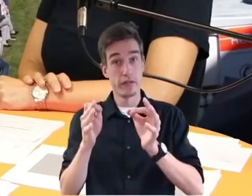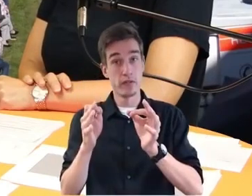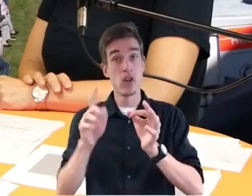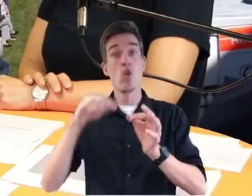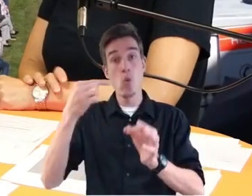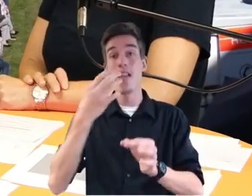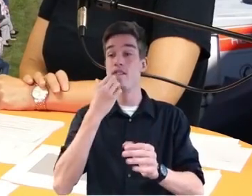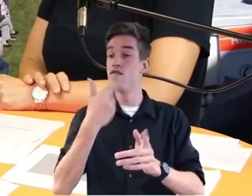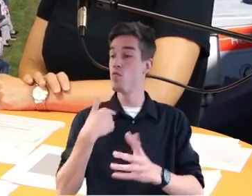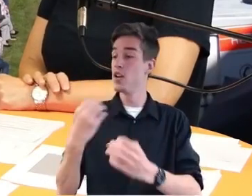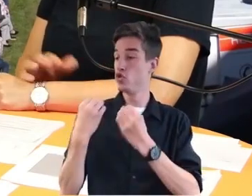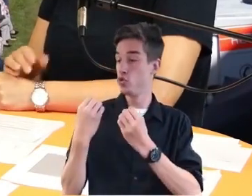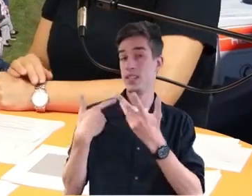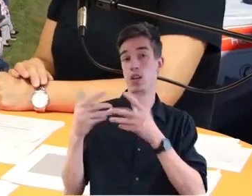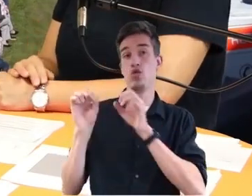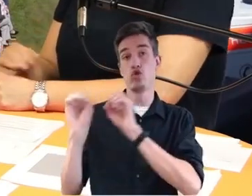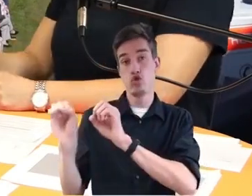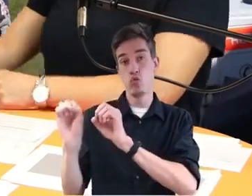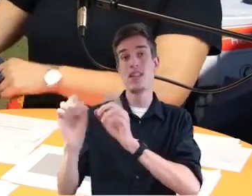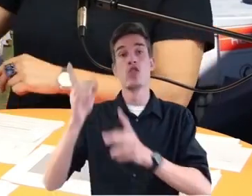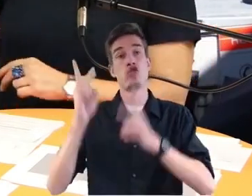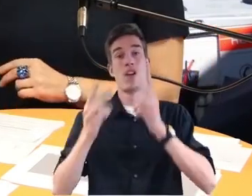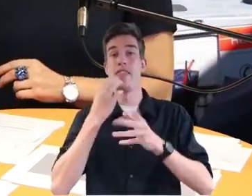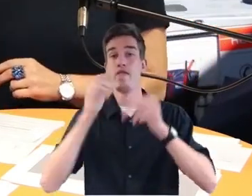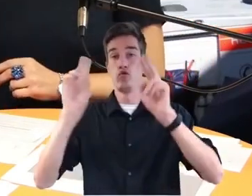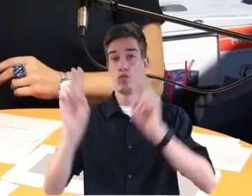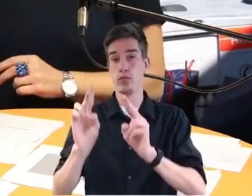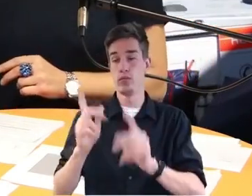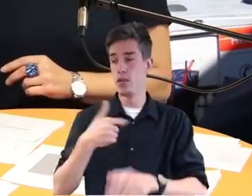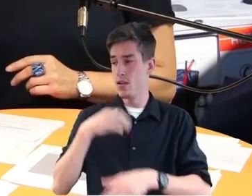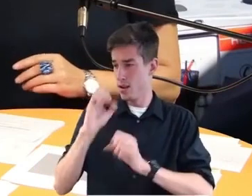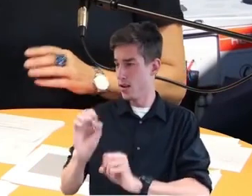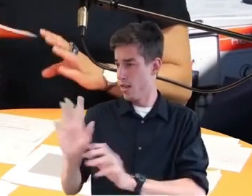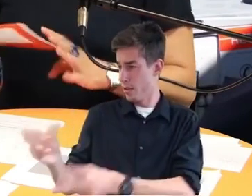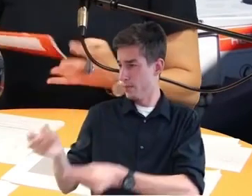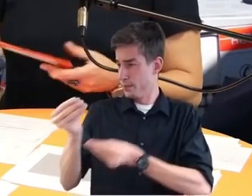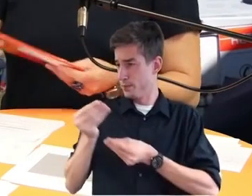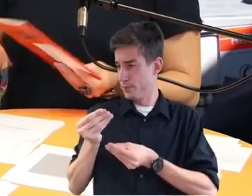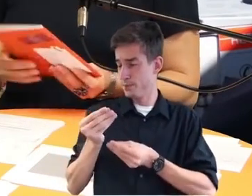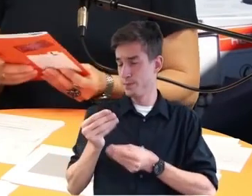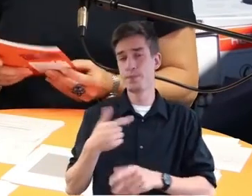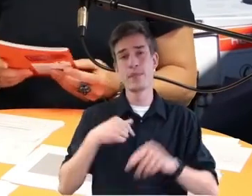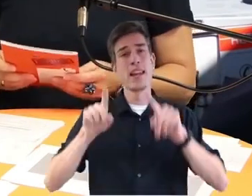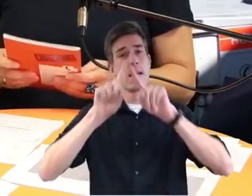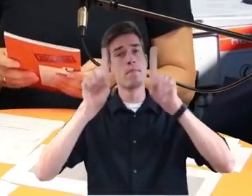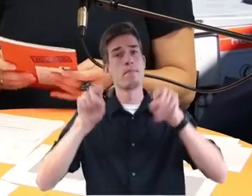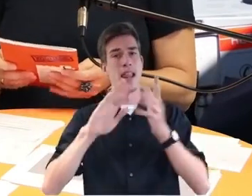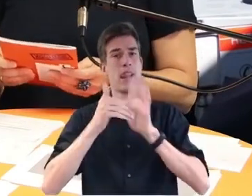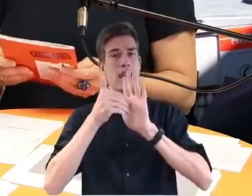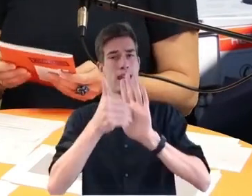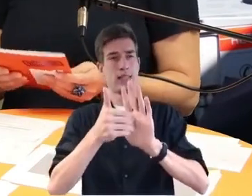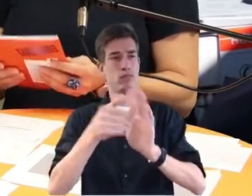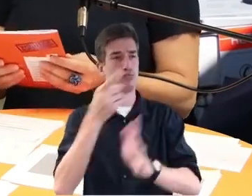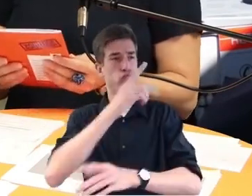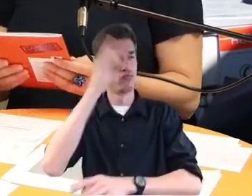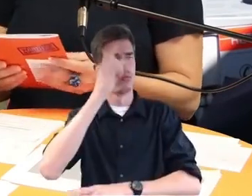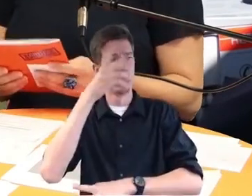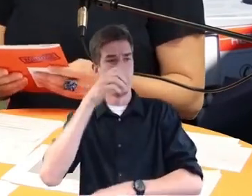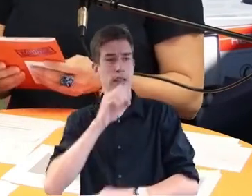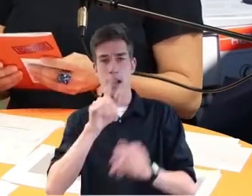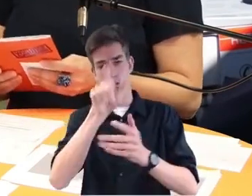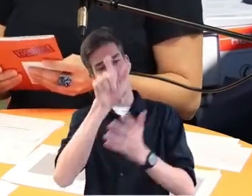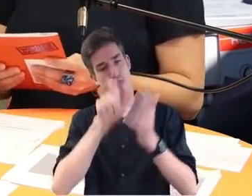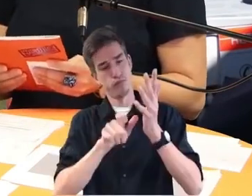andere zu schützen und Schäden möglichst gering zu halten. Darf ich mal eben, also das Titelbild ist ja auch eingeblendet, damit Sie es gut genau